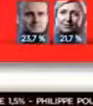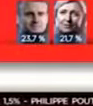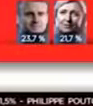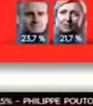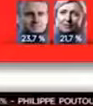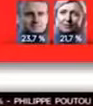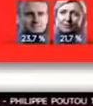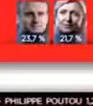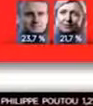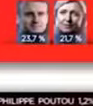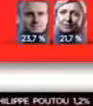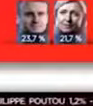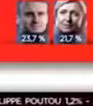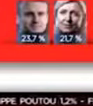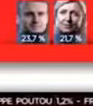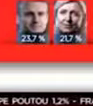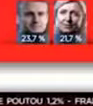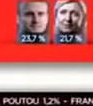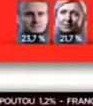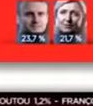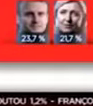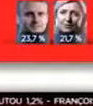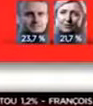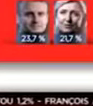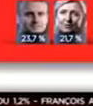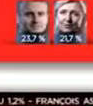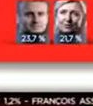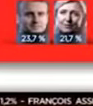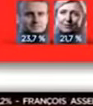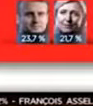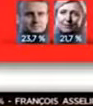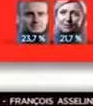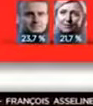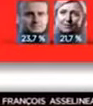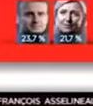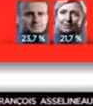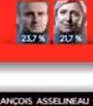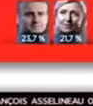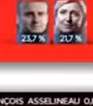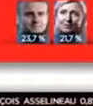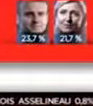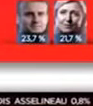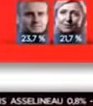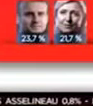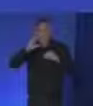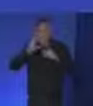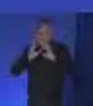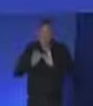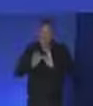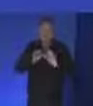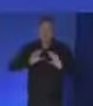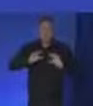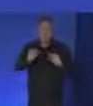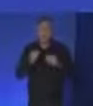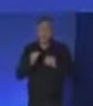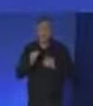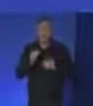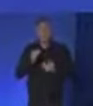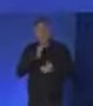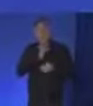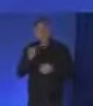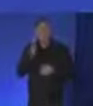campagne fondatrice qui a redonné sa place à la magnifique jeunesse de notre pays. J'ai confiance en